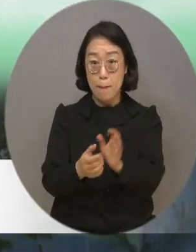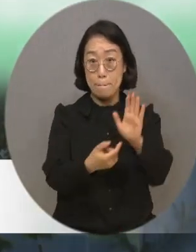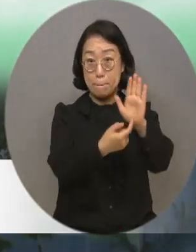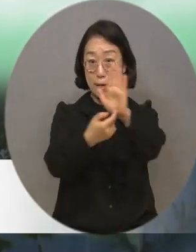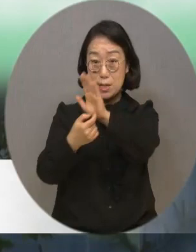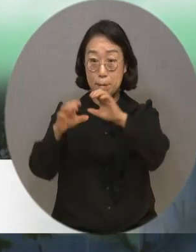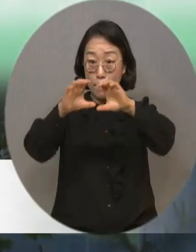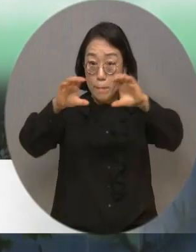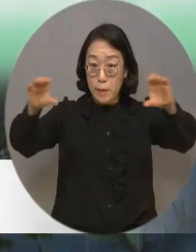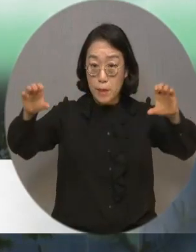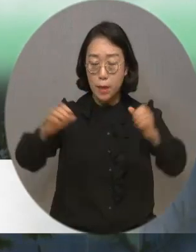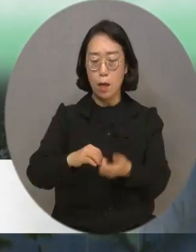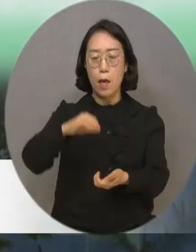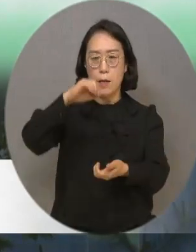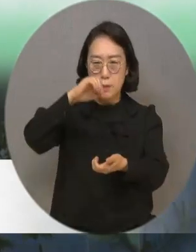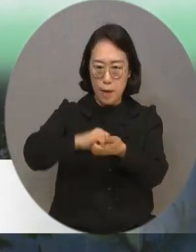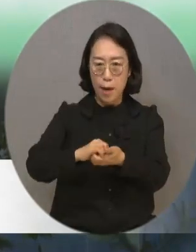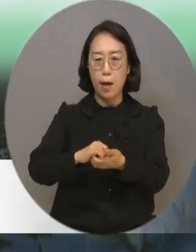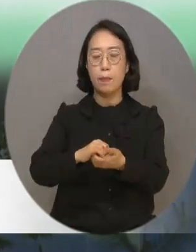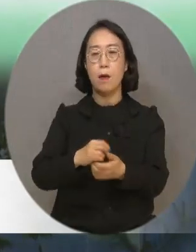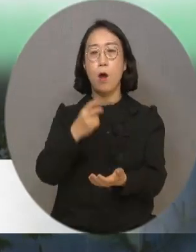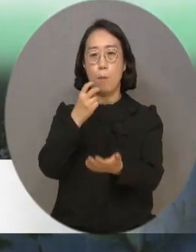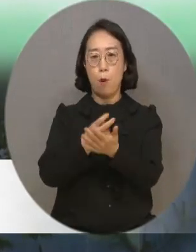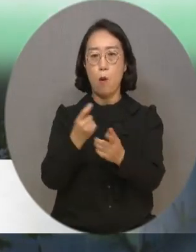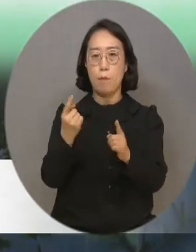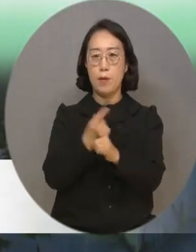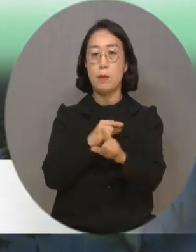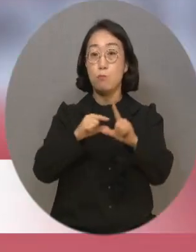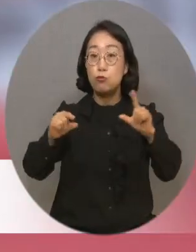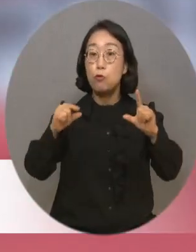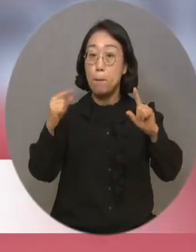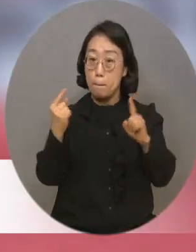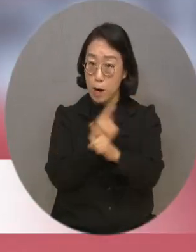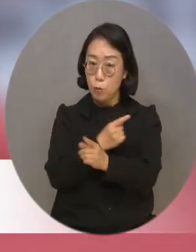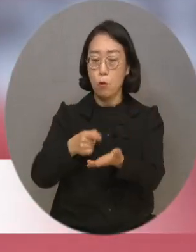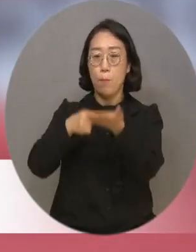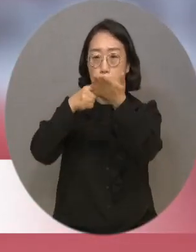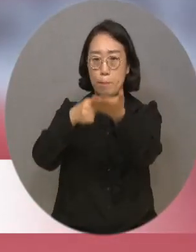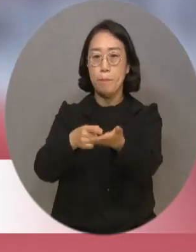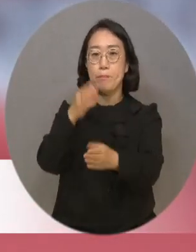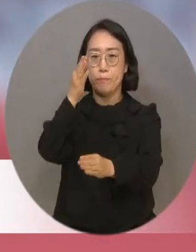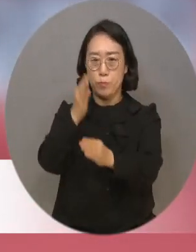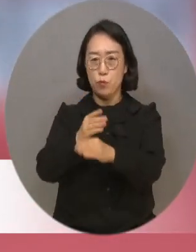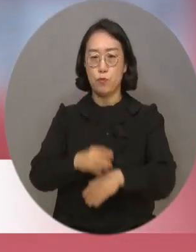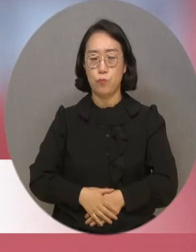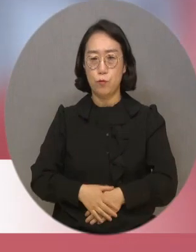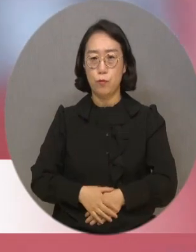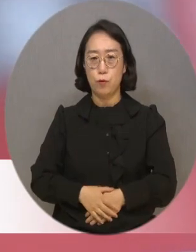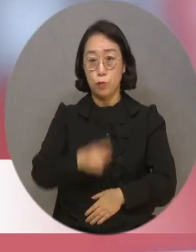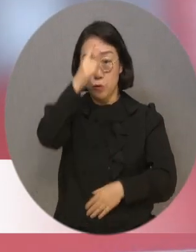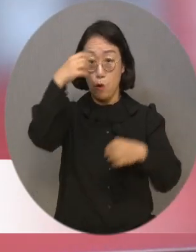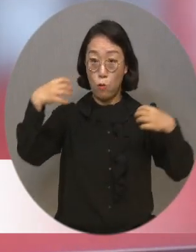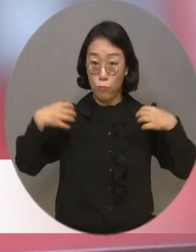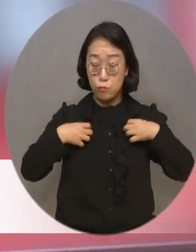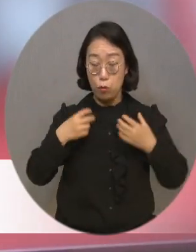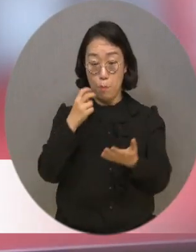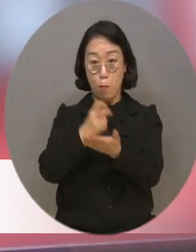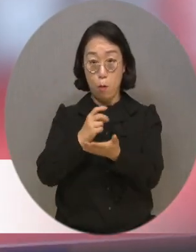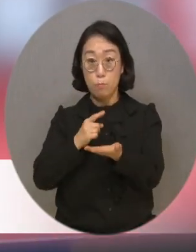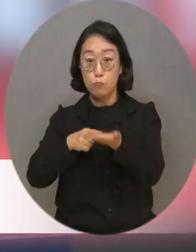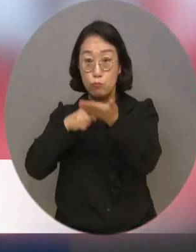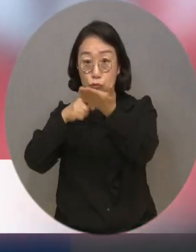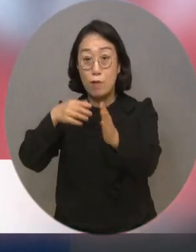등을 제한하는 내용의 5개 광고물법 개정안이 국회에서 발의된 상태입니다. 행안부는 법안 통과